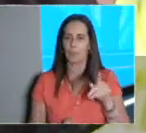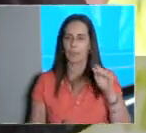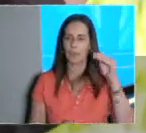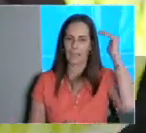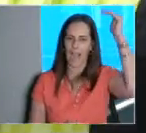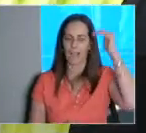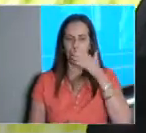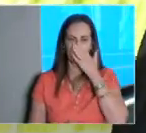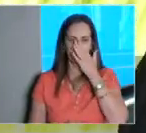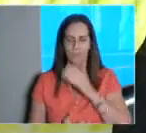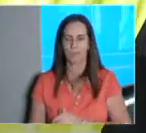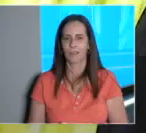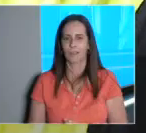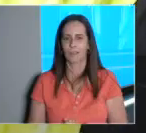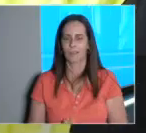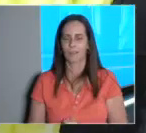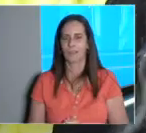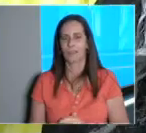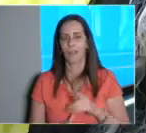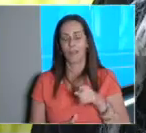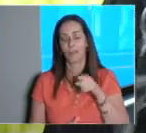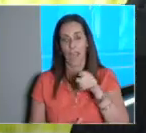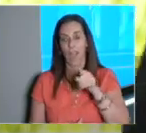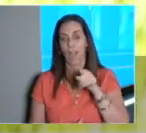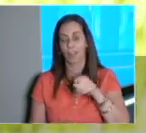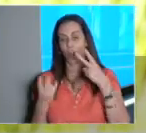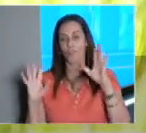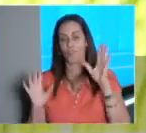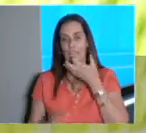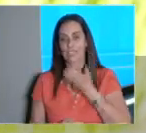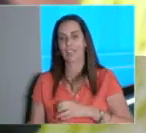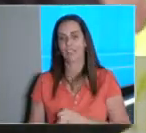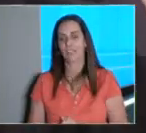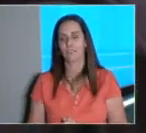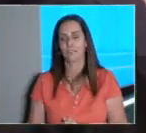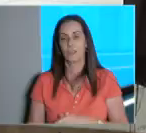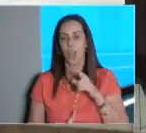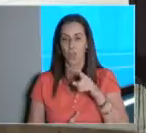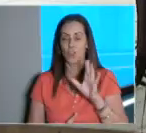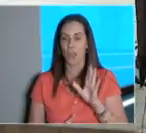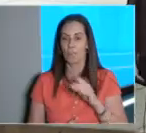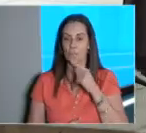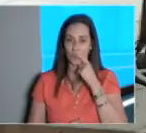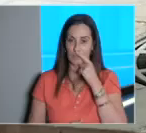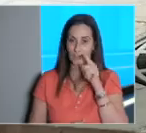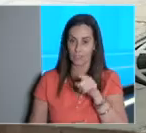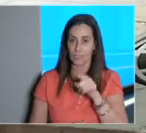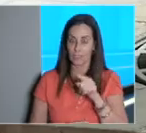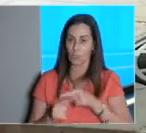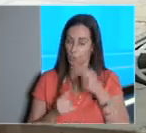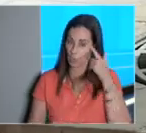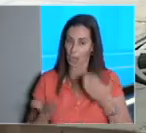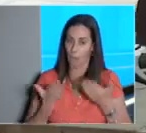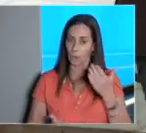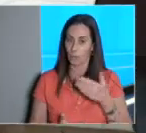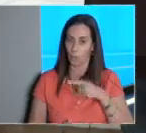לגנץ. אל תחריט הבחירות, זאת את. מרצליה. כן. שם יצא הבת כל שתחיה מראש הממשלה. לא, זה עוד סוג של התלבטות